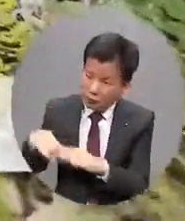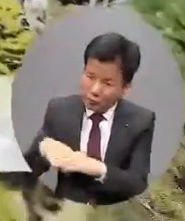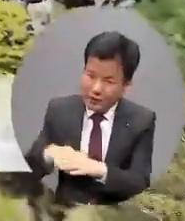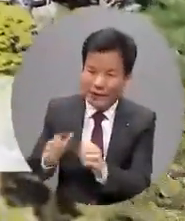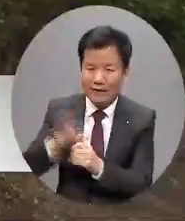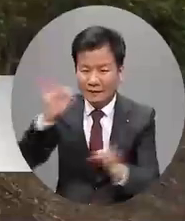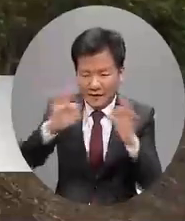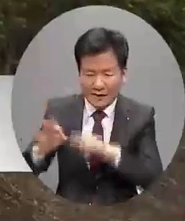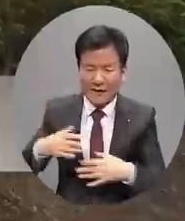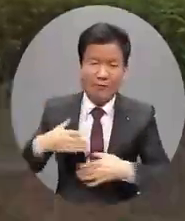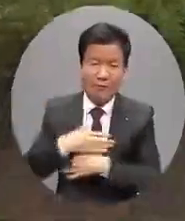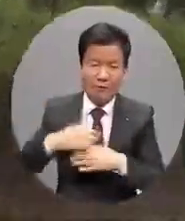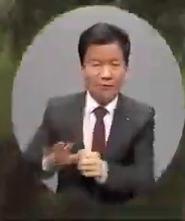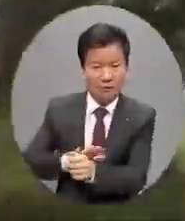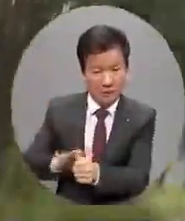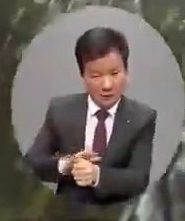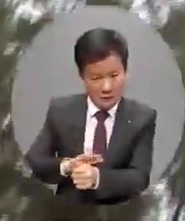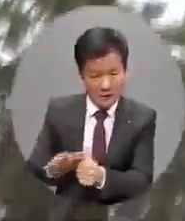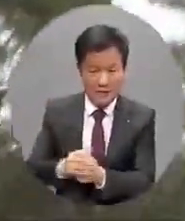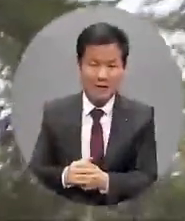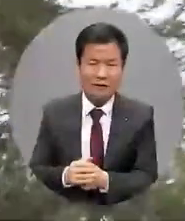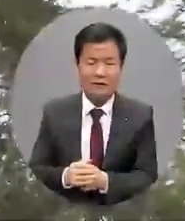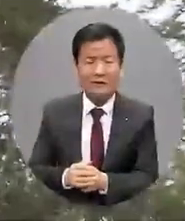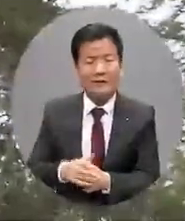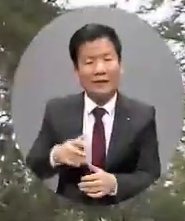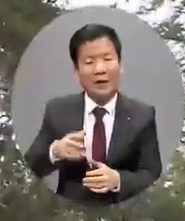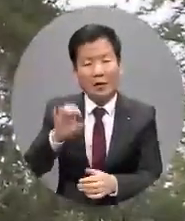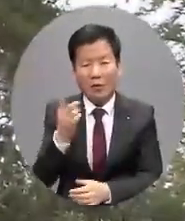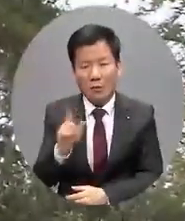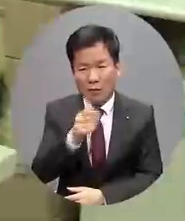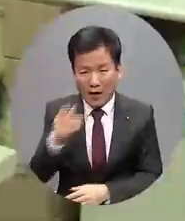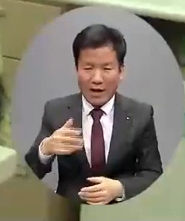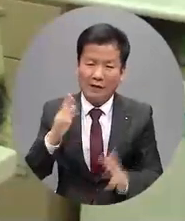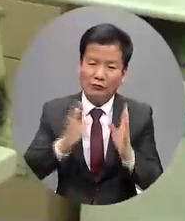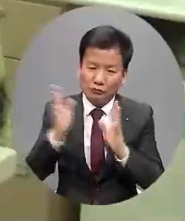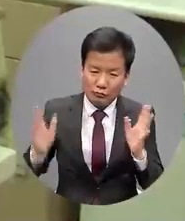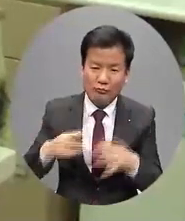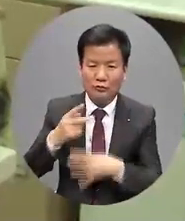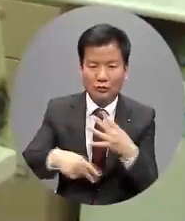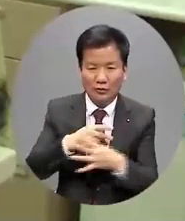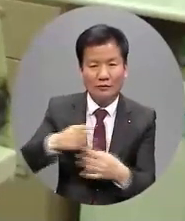찾아가는 이동 목욕 서비스와 옥화 자연휴양림 수 프로그램 운영을 선정했습니다